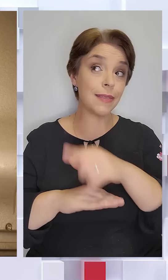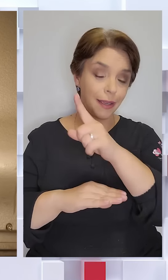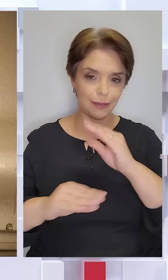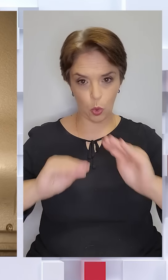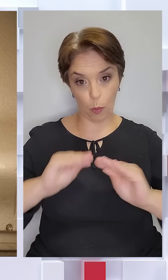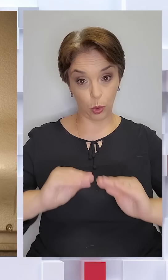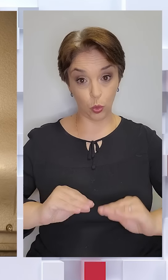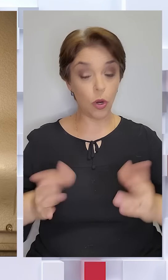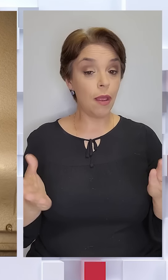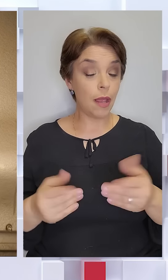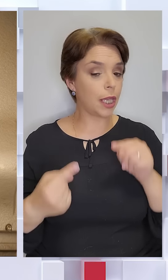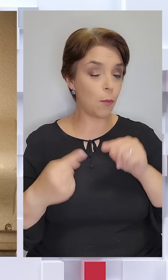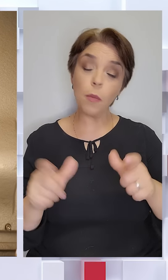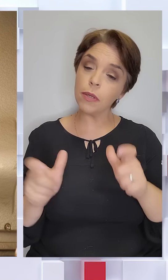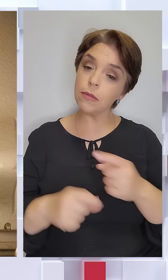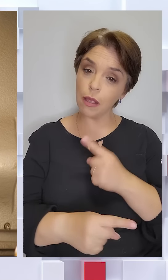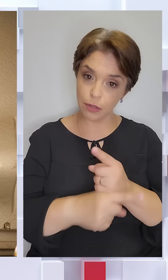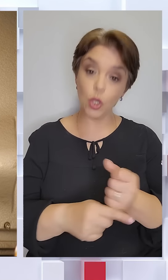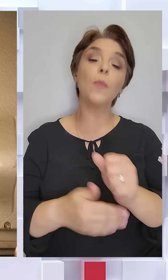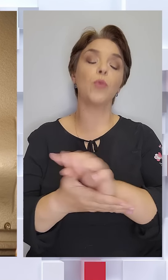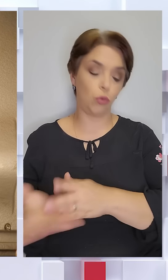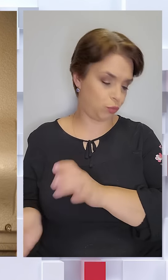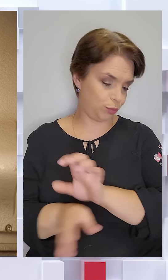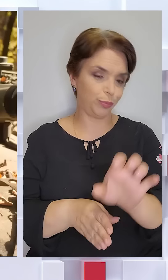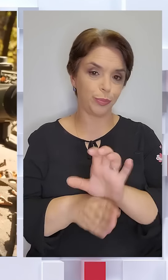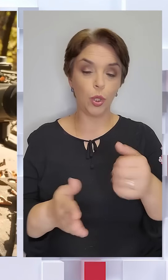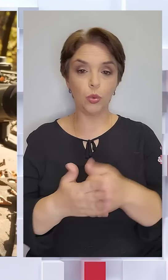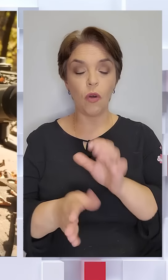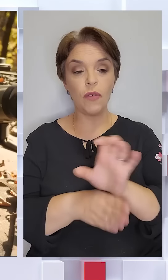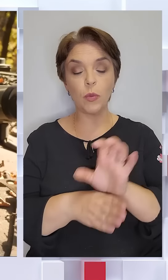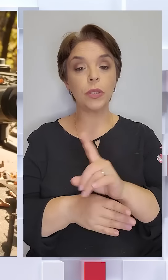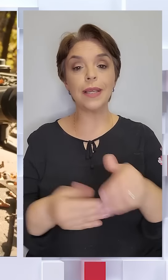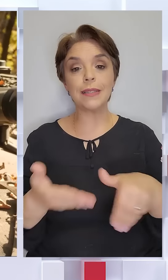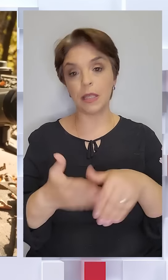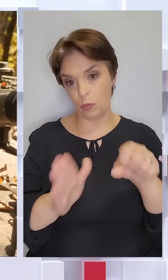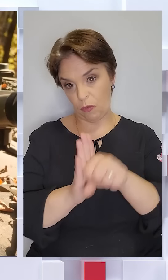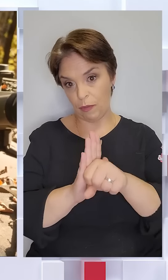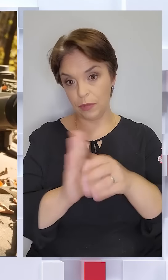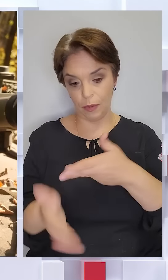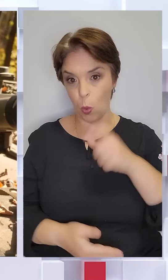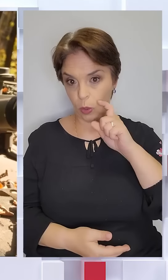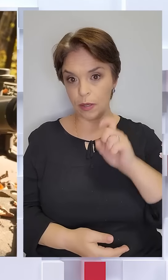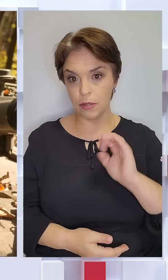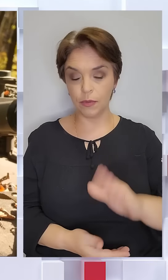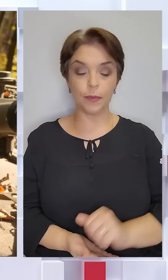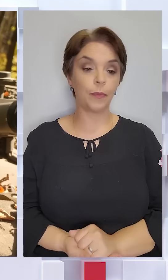західних комплектуючих, які попри санкції продовжують надходити до виробників засобів вбивства